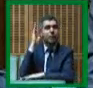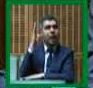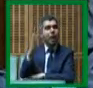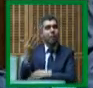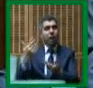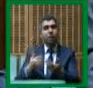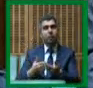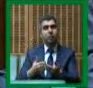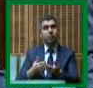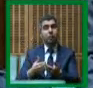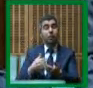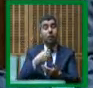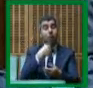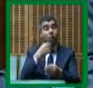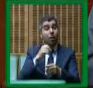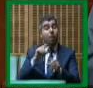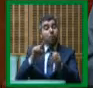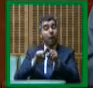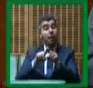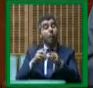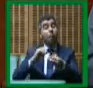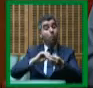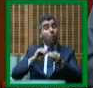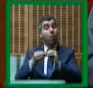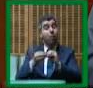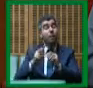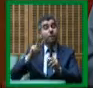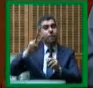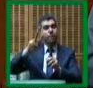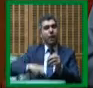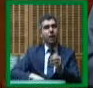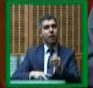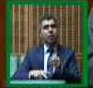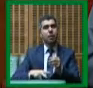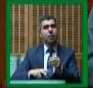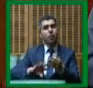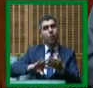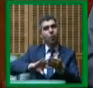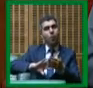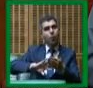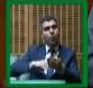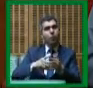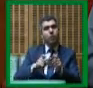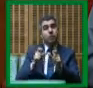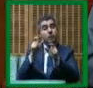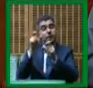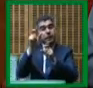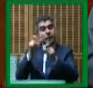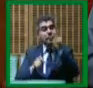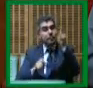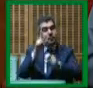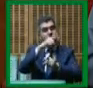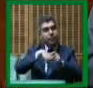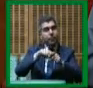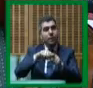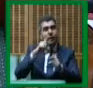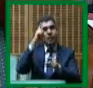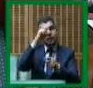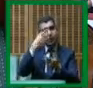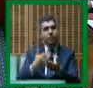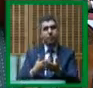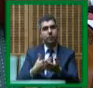هناك مشكل مهم جدا، لأن السيارة ما هي إلا أحد الأجنحة أو واحد العنصر الأساسي.